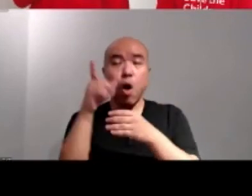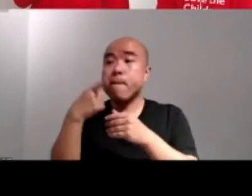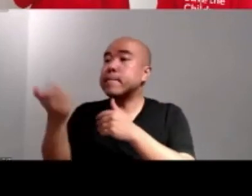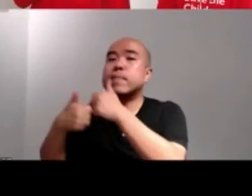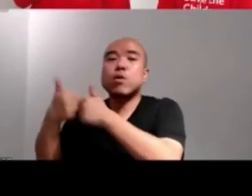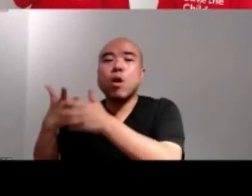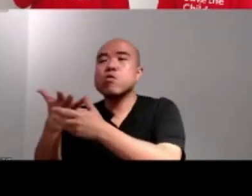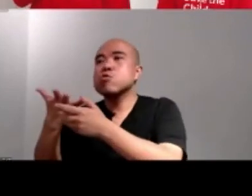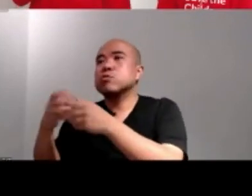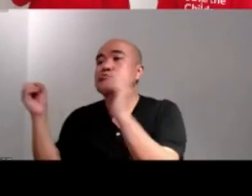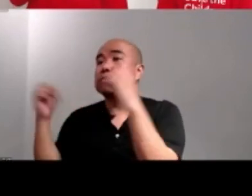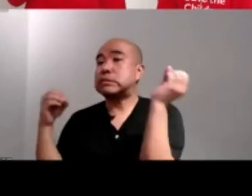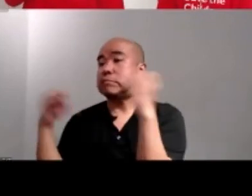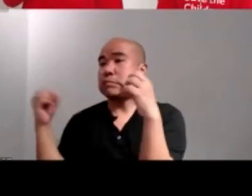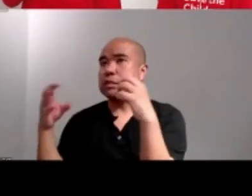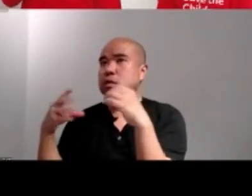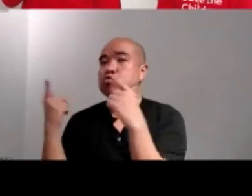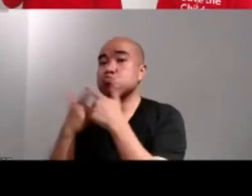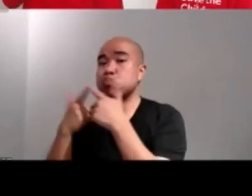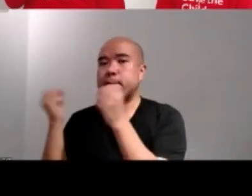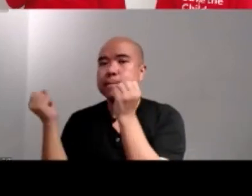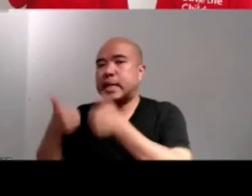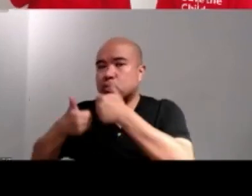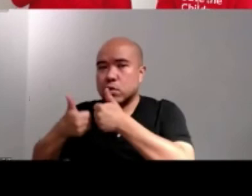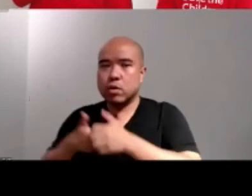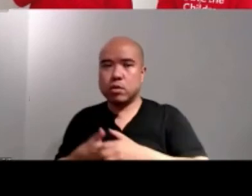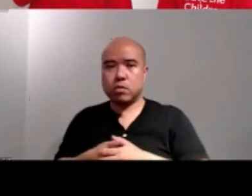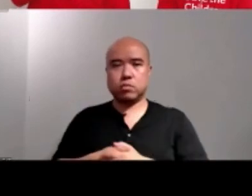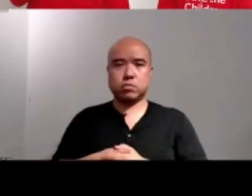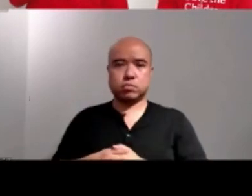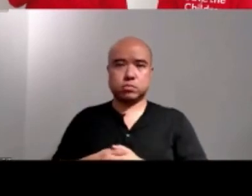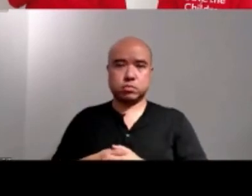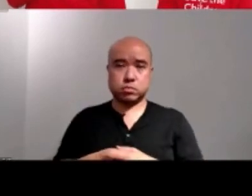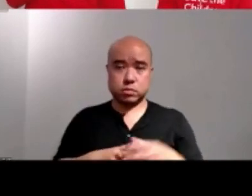論比賽嘅辯題。咁而家到下一個 slide。而喺